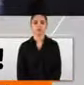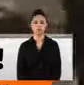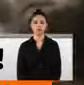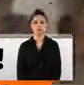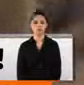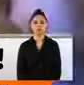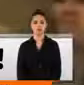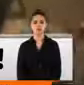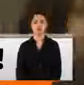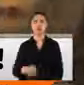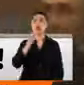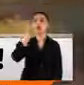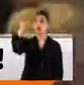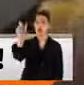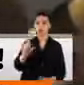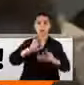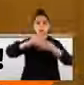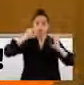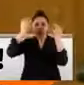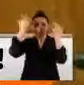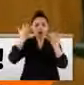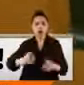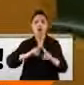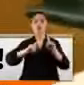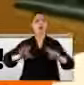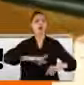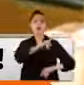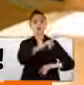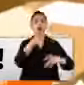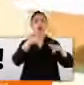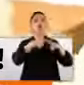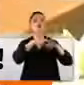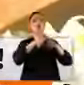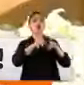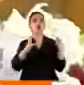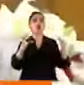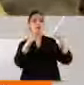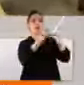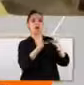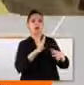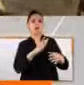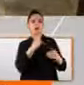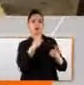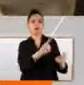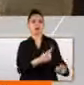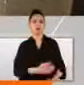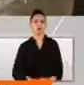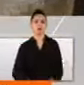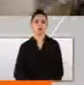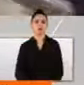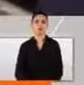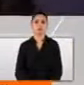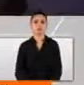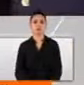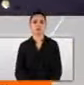CHP'den geldi. Yılmaz'ın sözleri giderek sertleşti. Kılıçdaroğlu'na FETÖ'nün kuklası eleştirisinde bulundu. Kılıçdaroğlu 10 seçim kaybediyor ya,